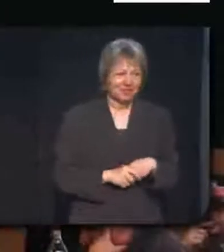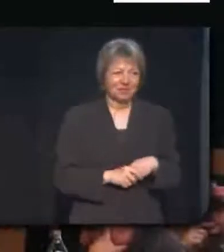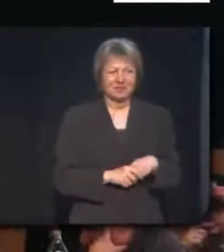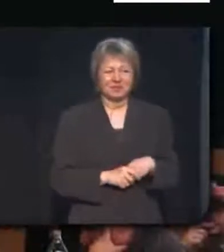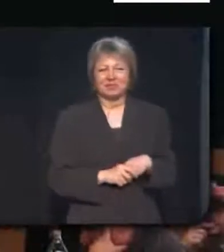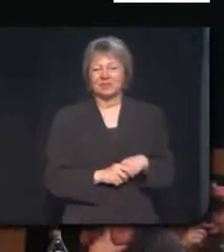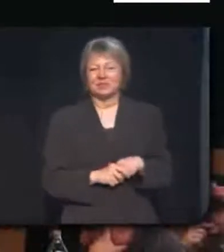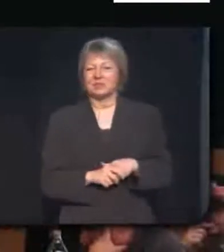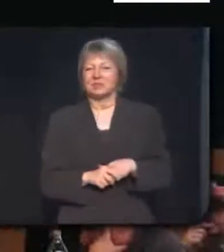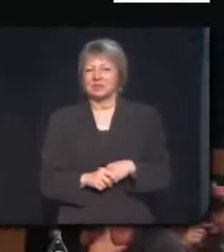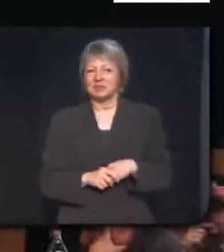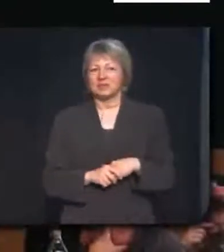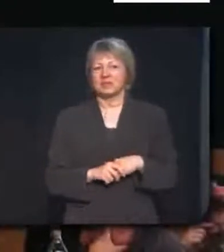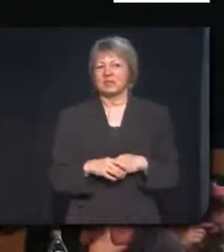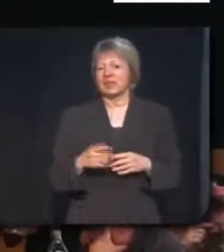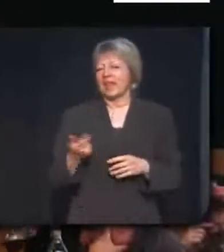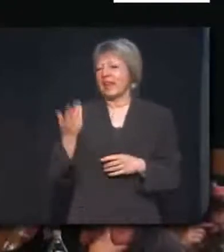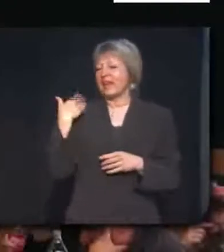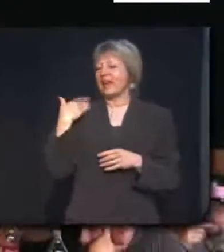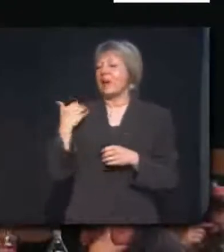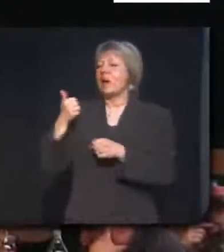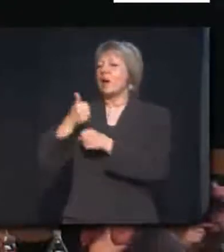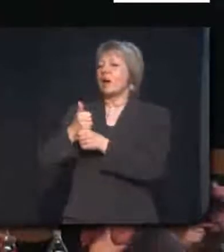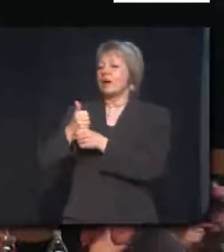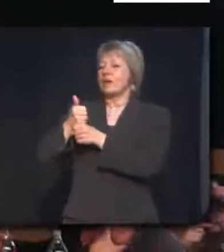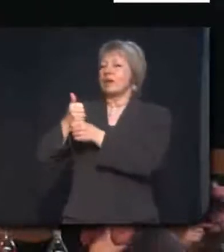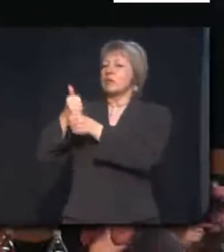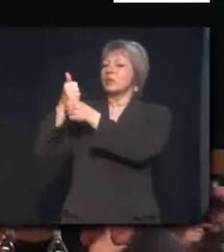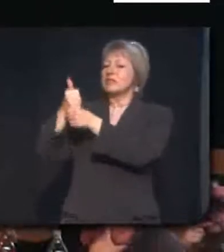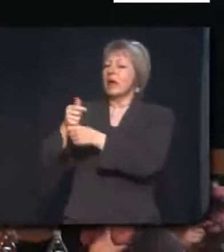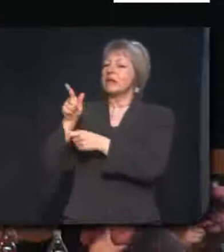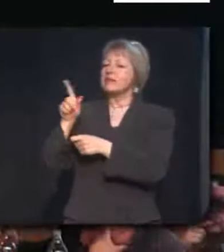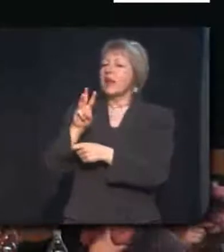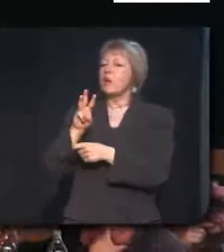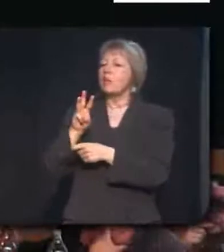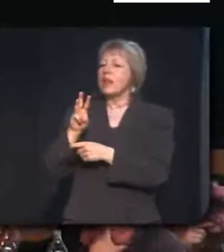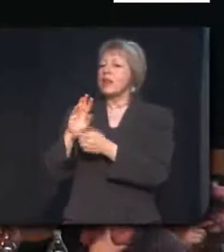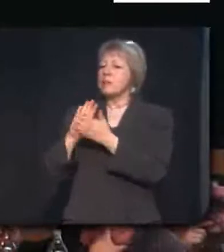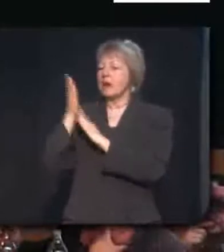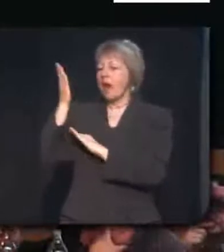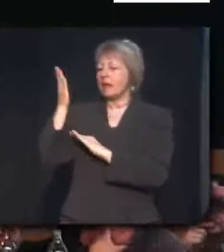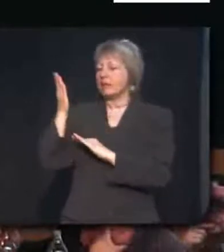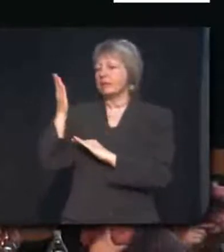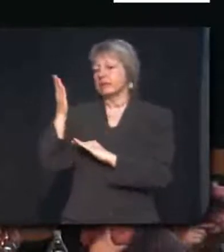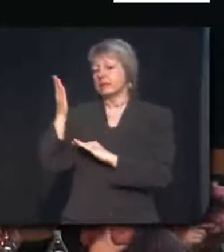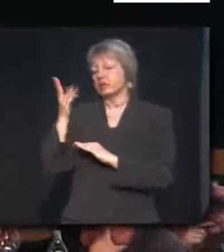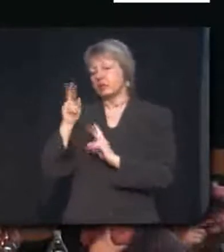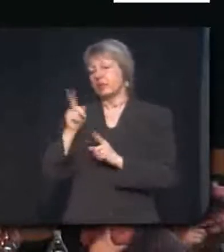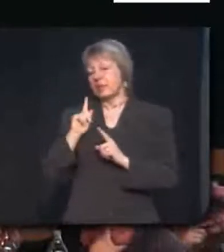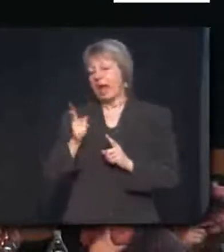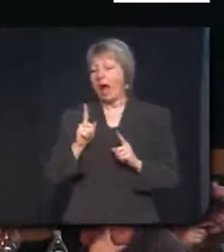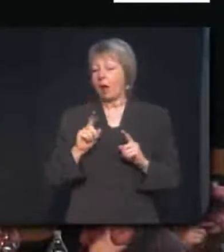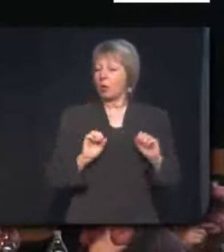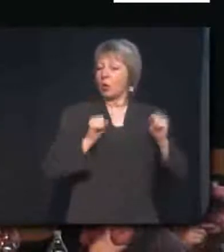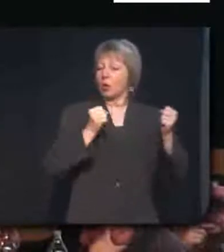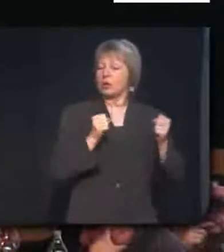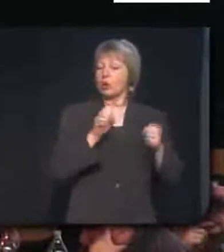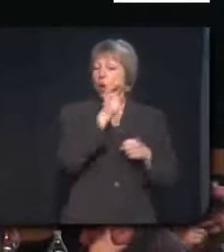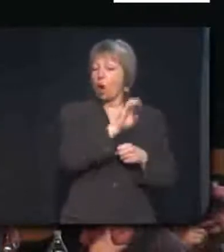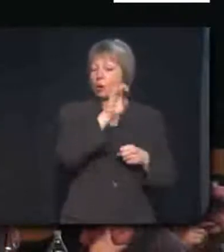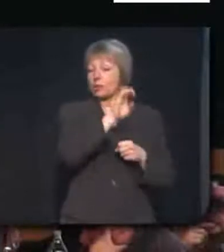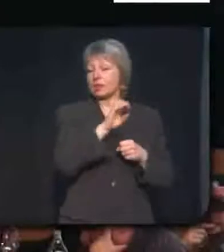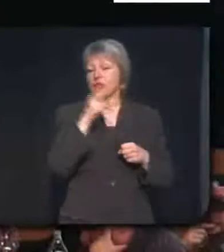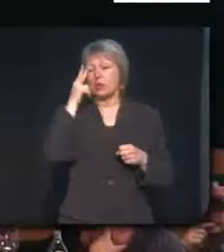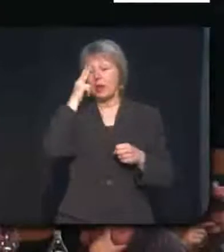dieses Zitat unseres ex-bundeskanzlers Willy Brandt trifft auch auf die Verhandlungen für die Gründung einer europäischen Piratenpartei zu leider